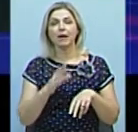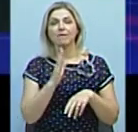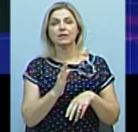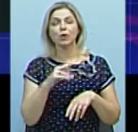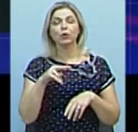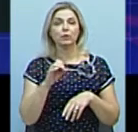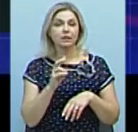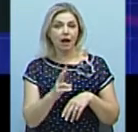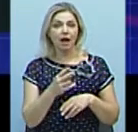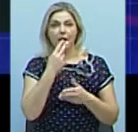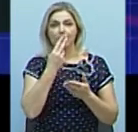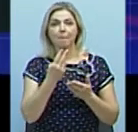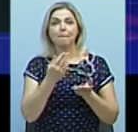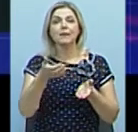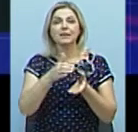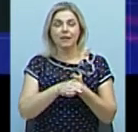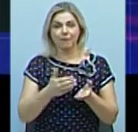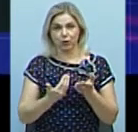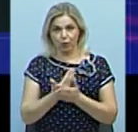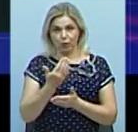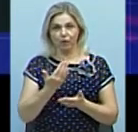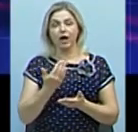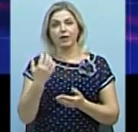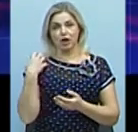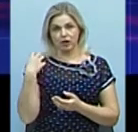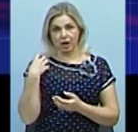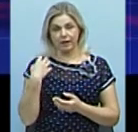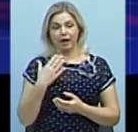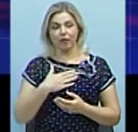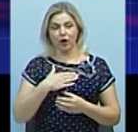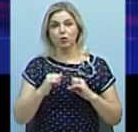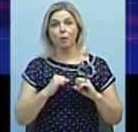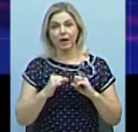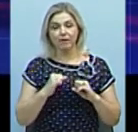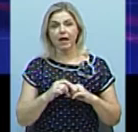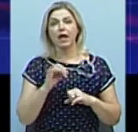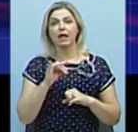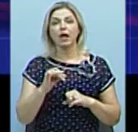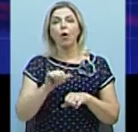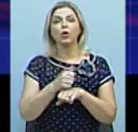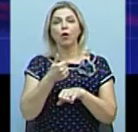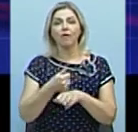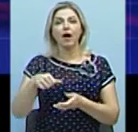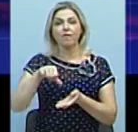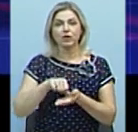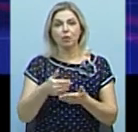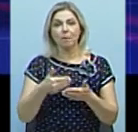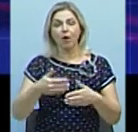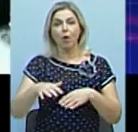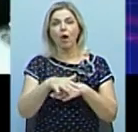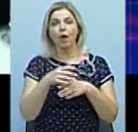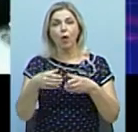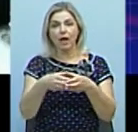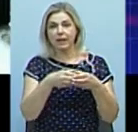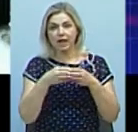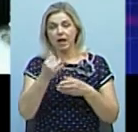представив нашому управлінню його нового начальника Юрія Пасіка. При цьому голова виступив перед колективом,